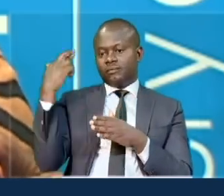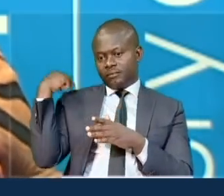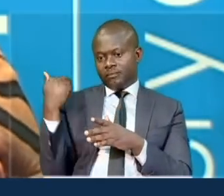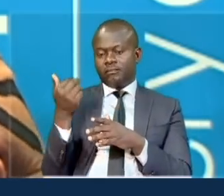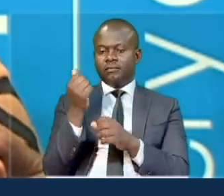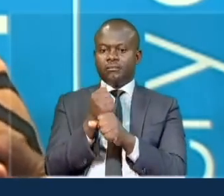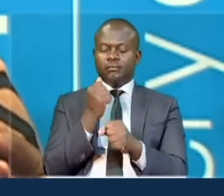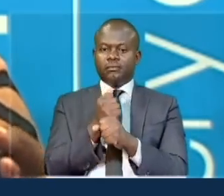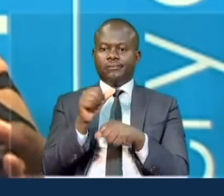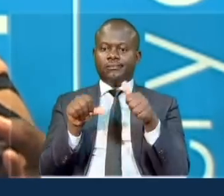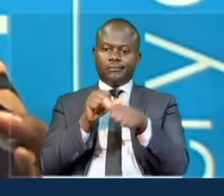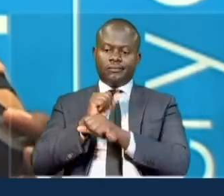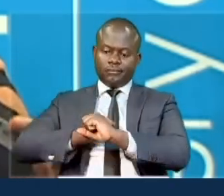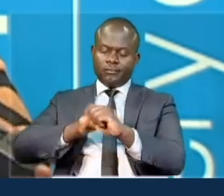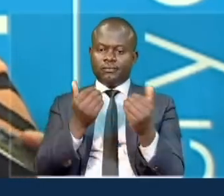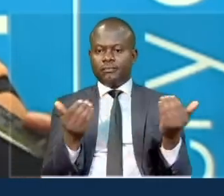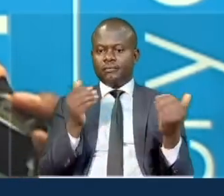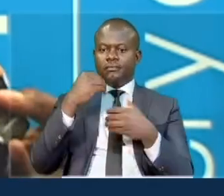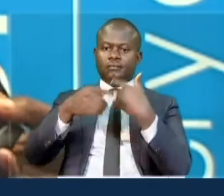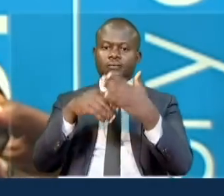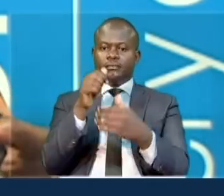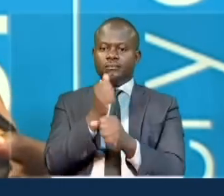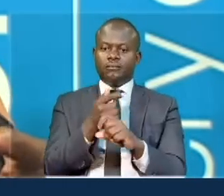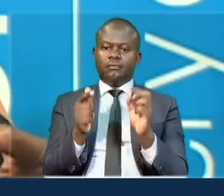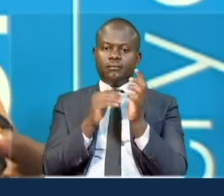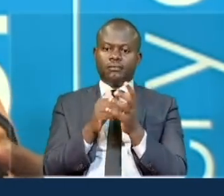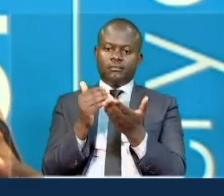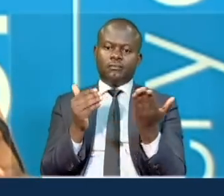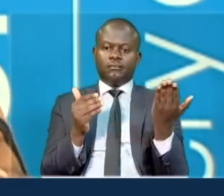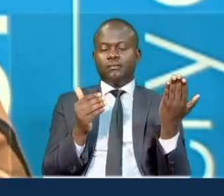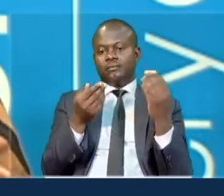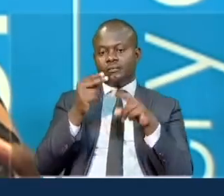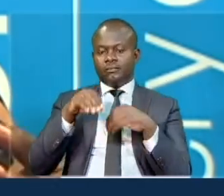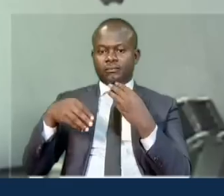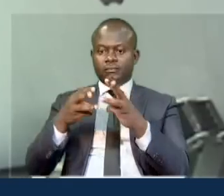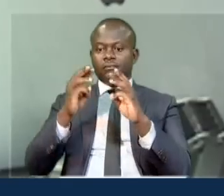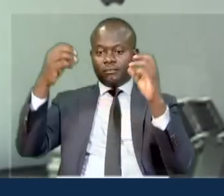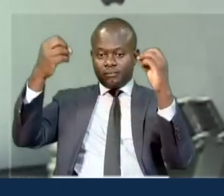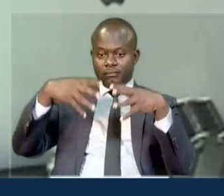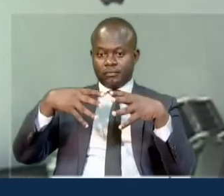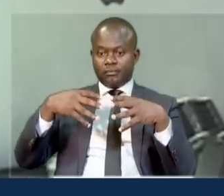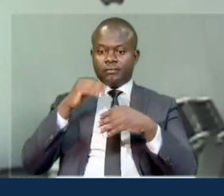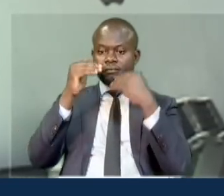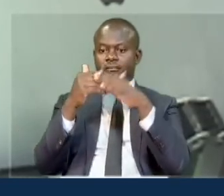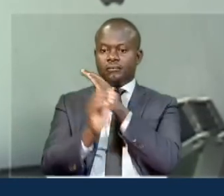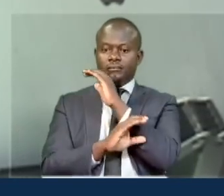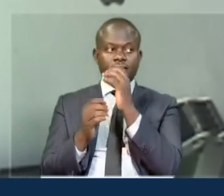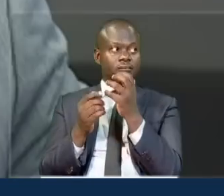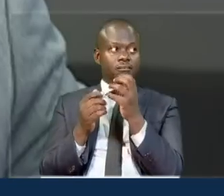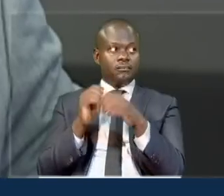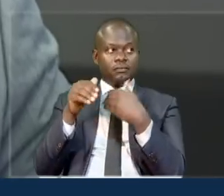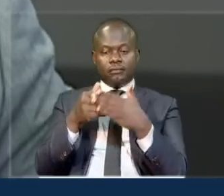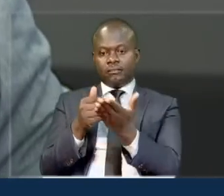bakora ibijyanye no kurengera umwana bazakomeza babikore, ariko noneho habeho uburyo busobanutse. Urwego rw'igihugu